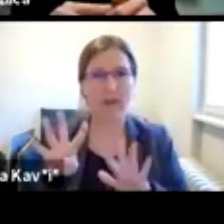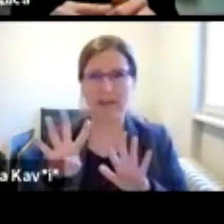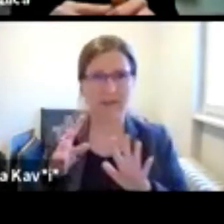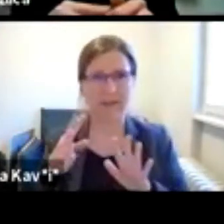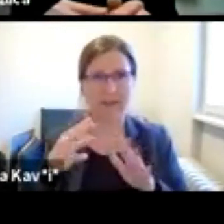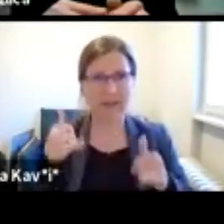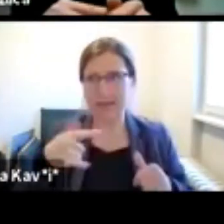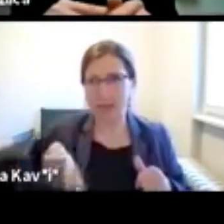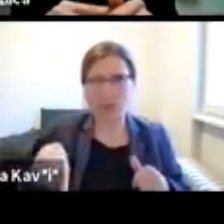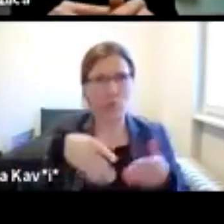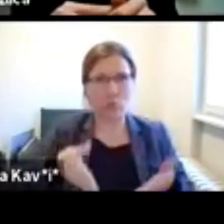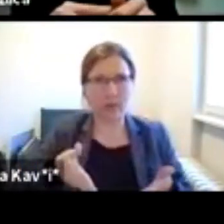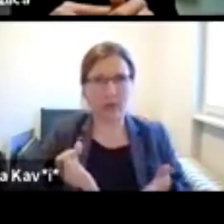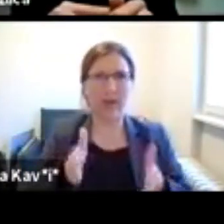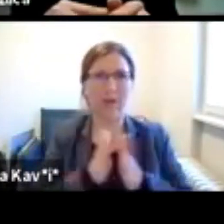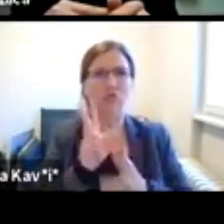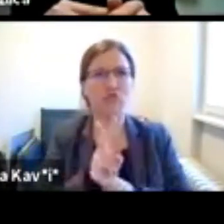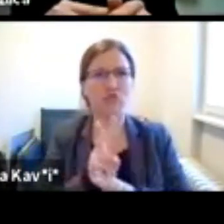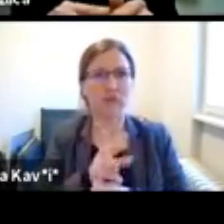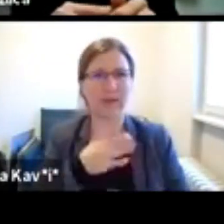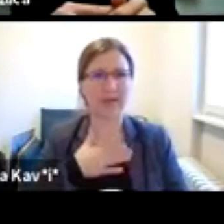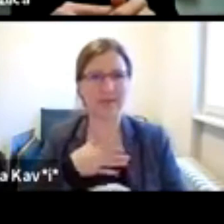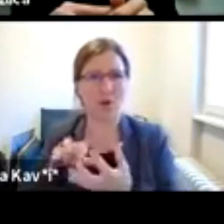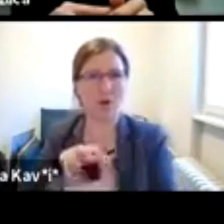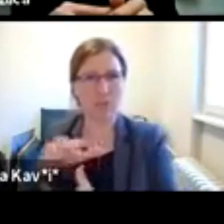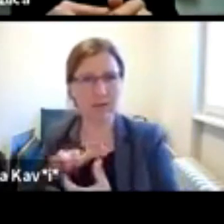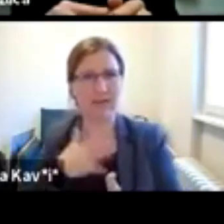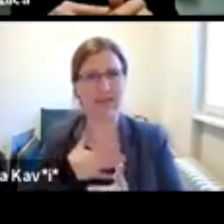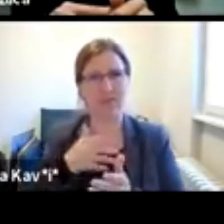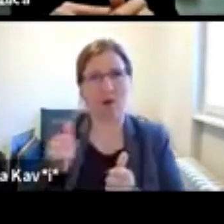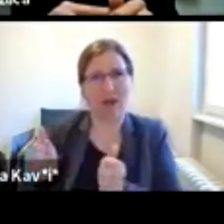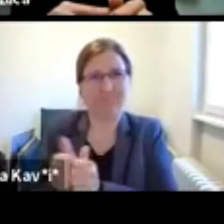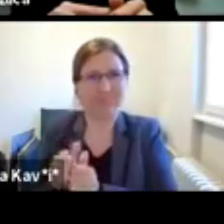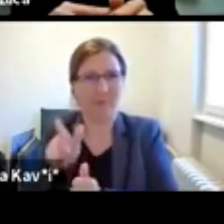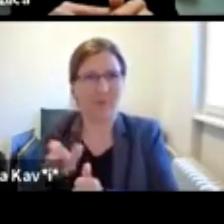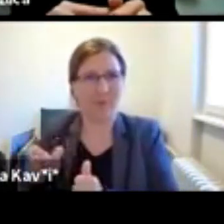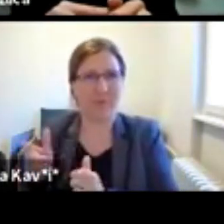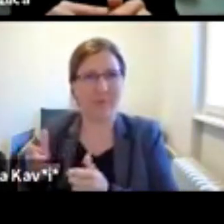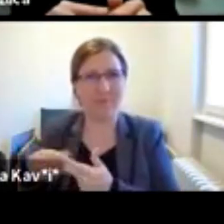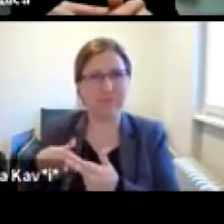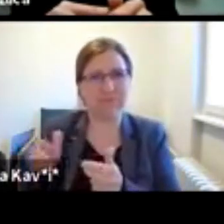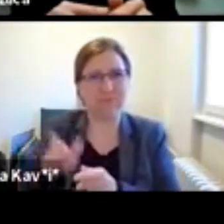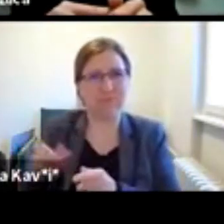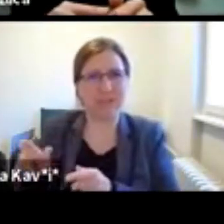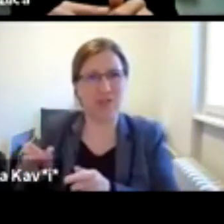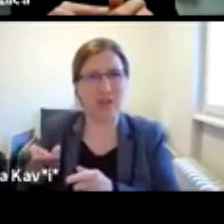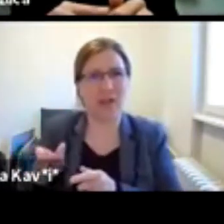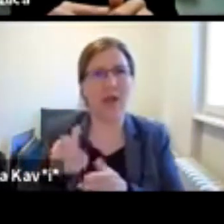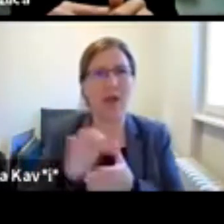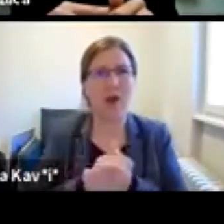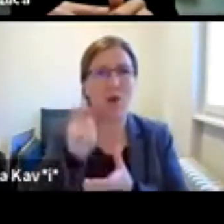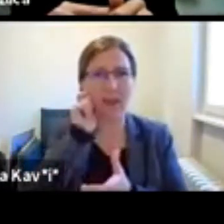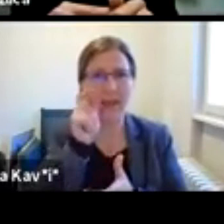svoje najbliže, kolegice i kolege. Budite odgovorni svi